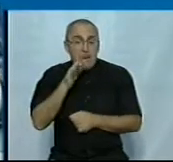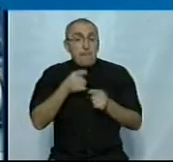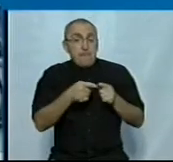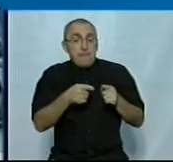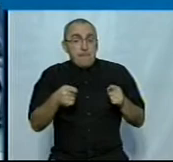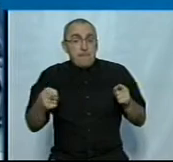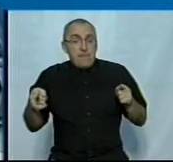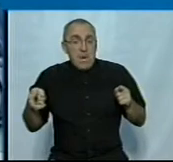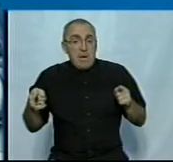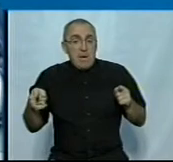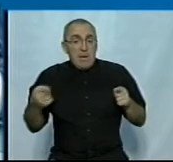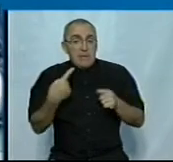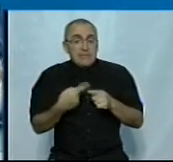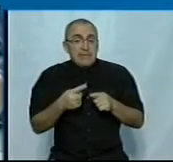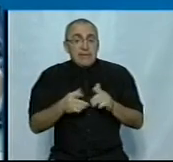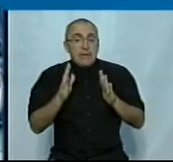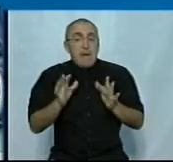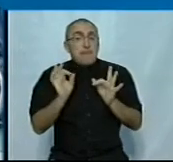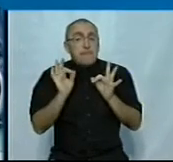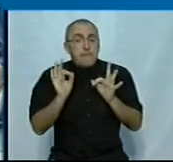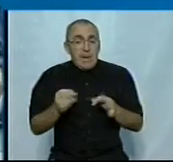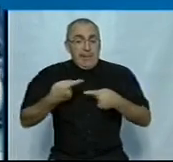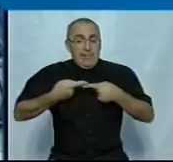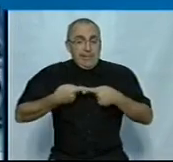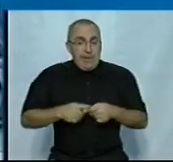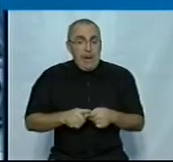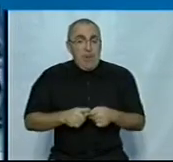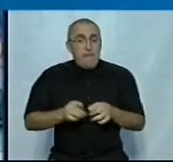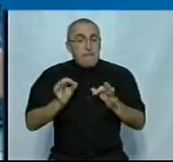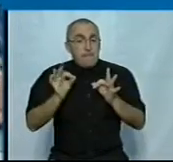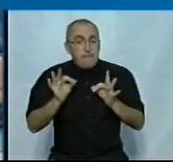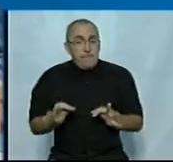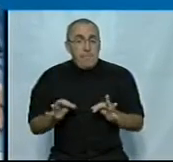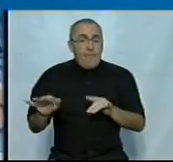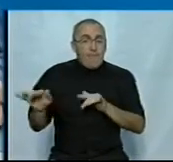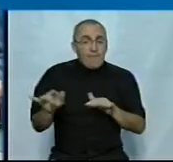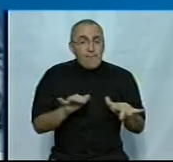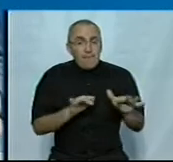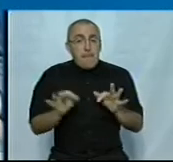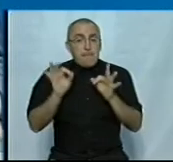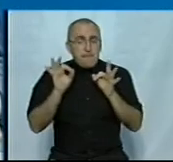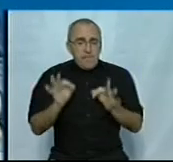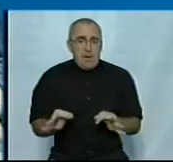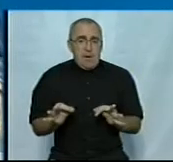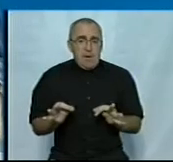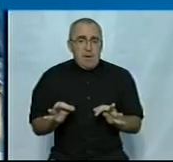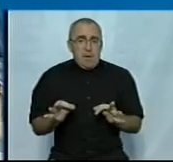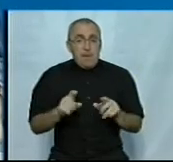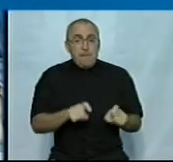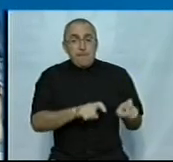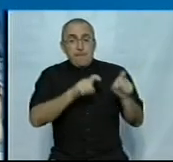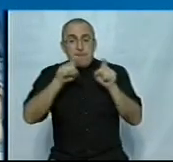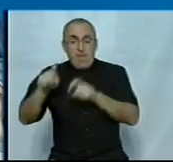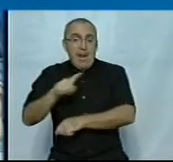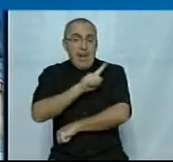період це тільки правильно, технологічно правильно, функціонально правильно перевести туди